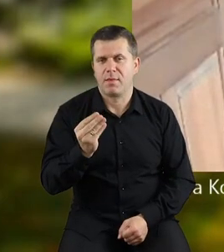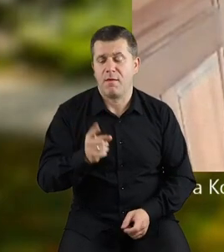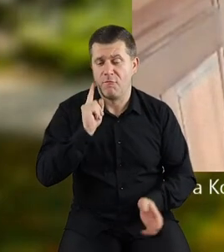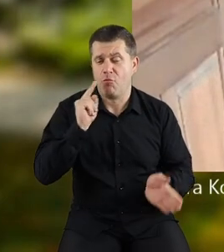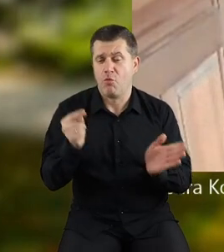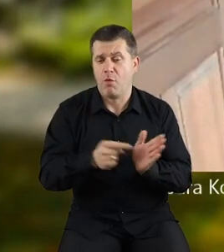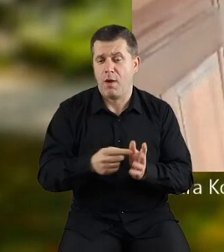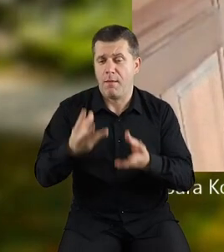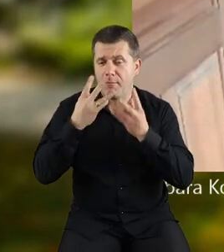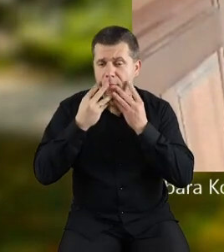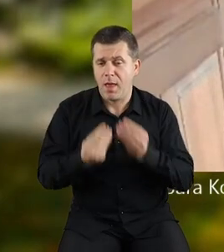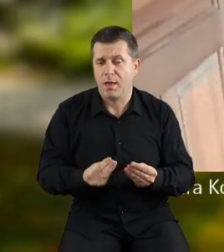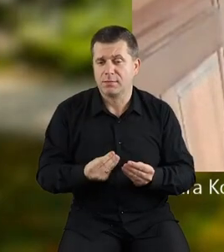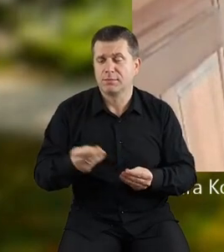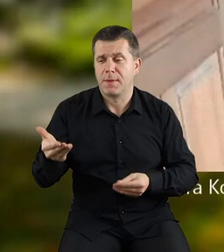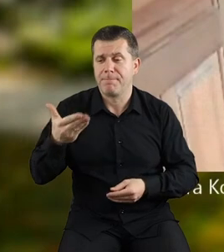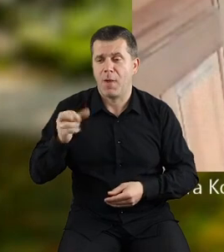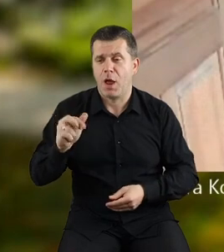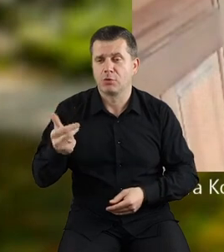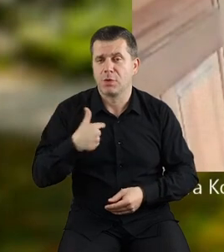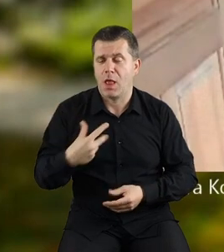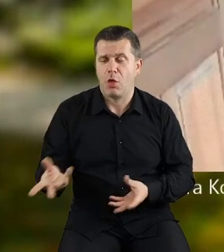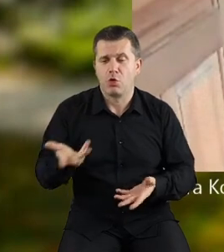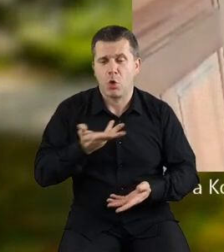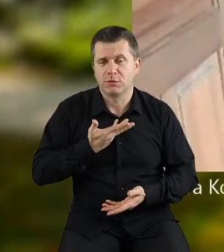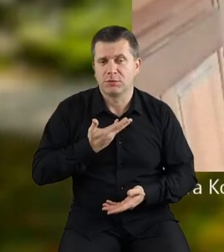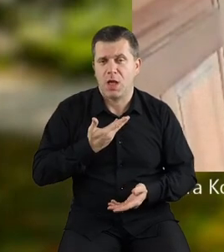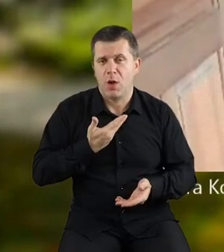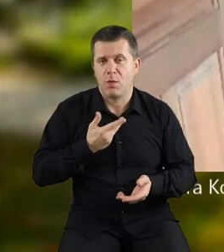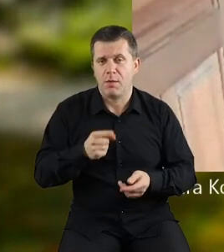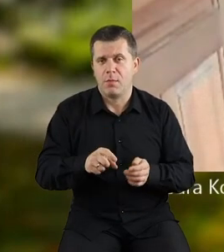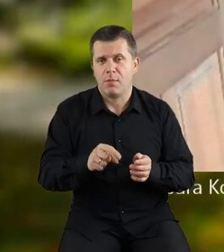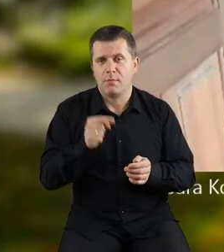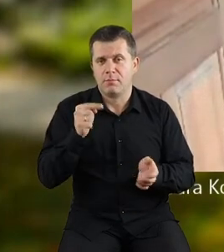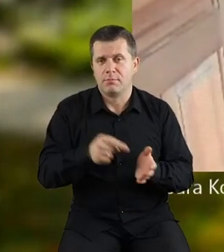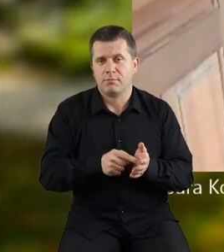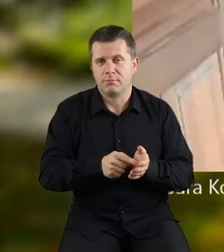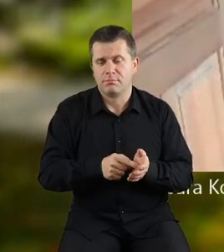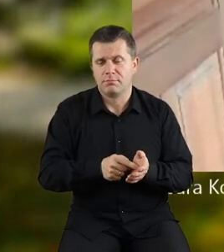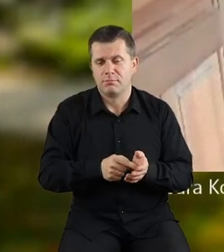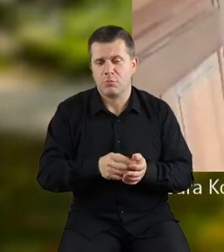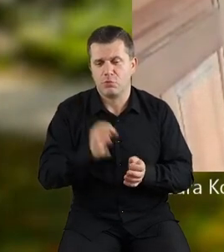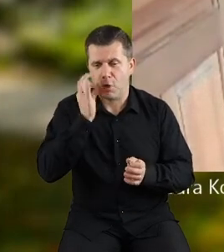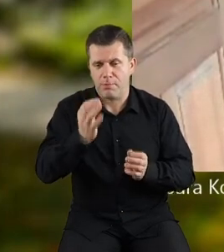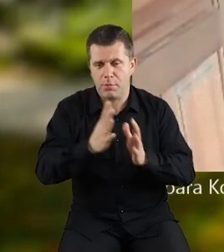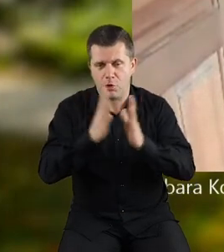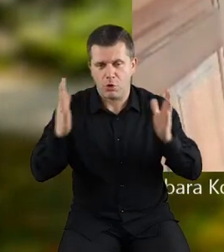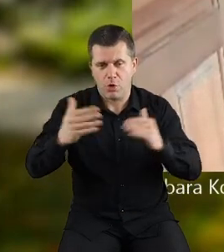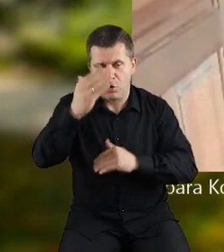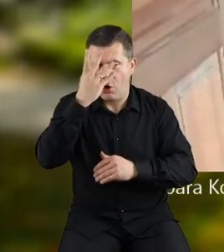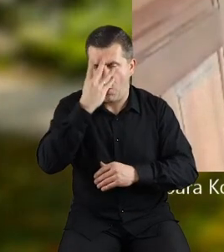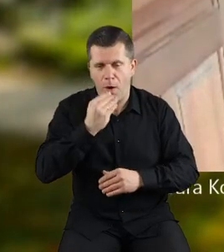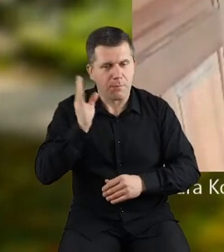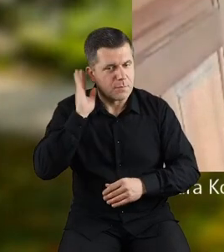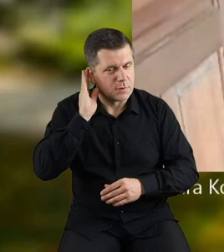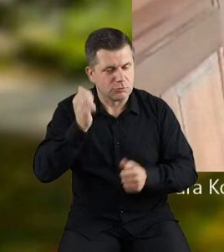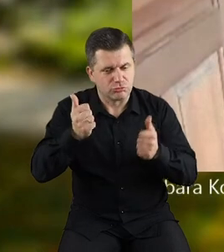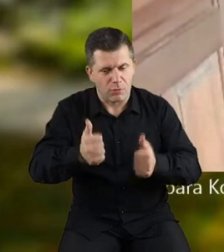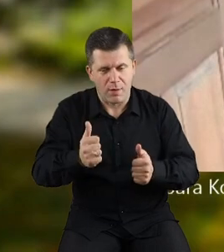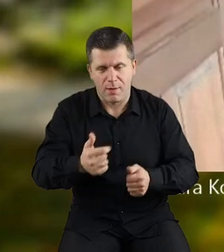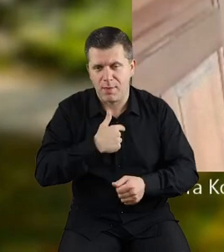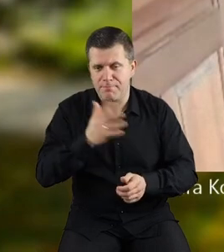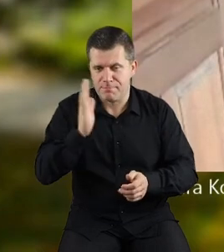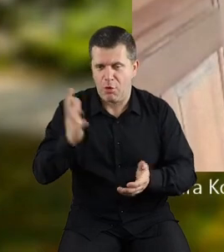i właśnie w prezencie od Marcina dostałam ją w odpowiedniej rozdzielczości. Obraz czeka